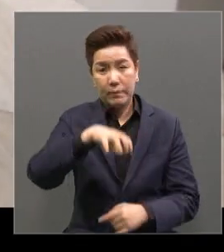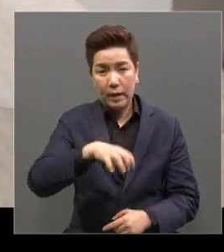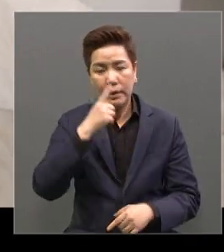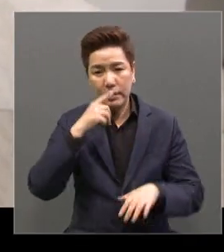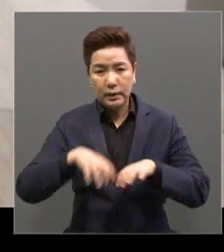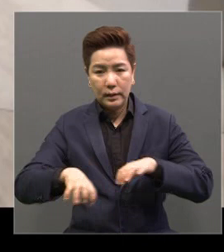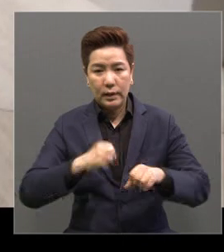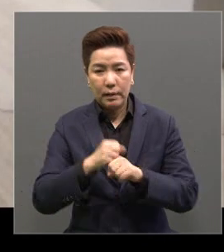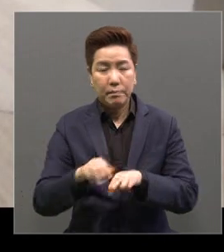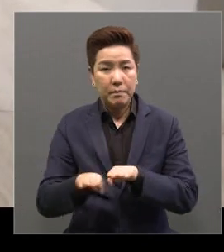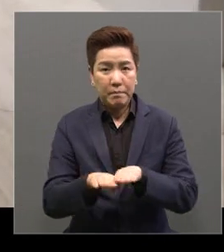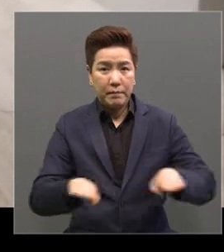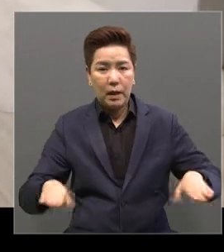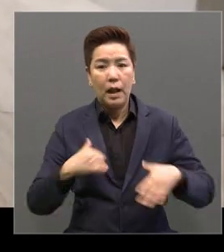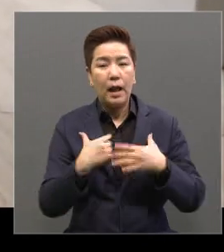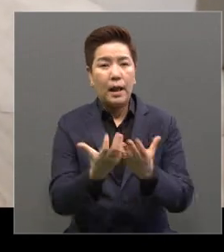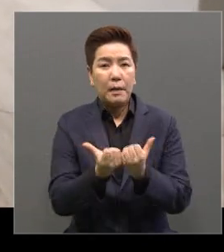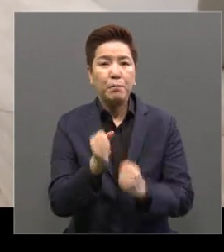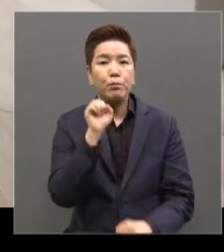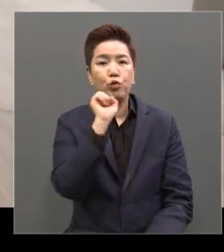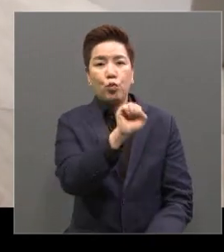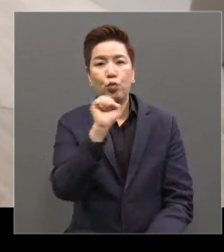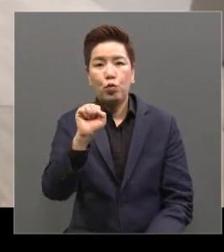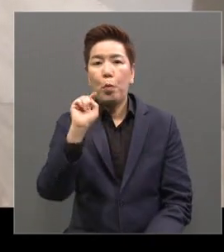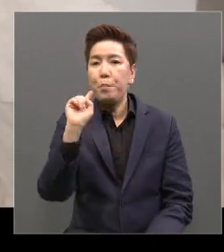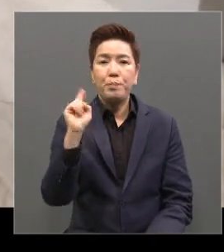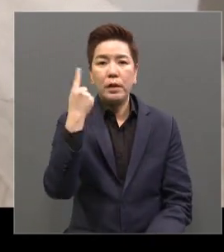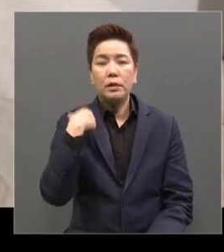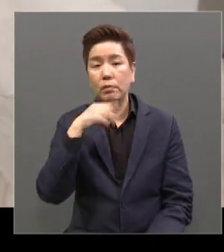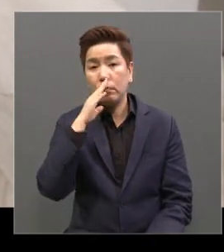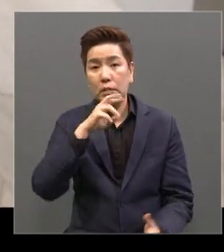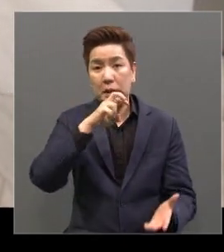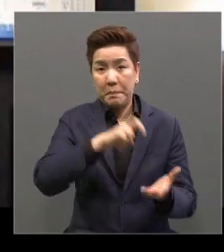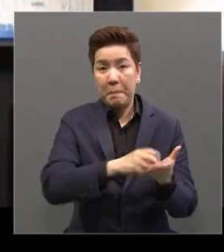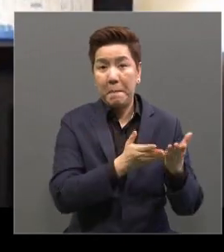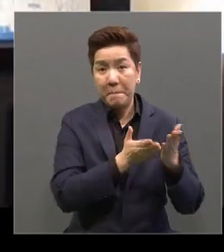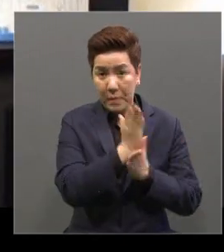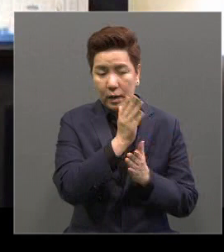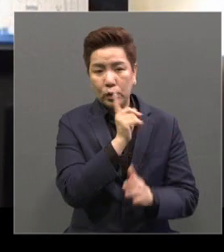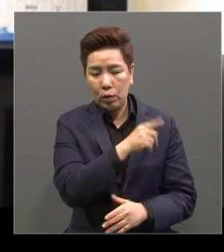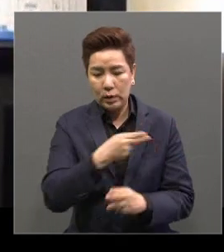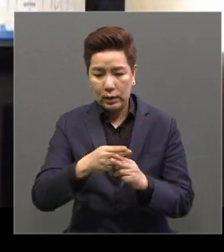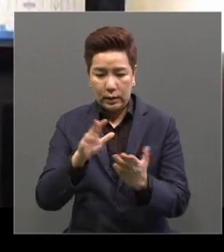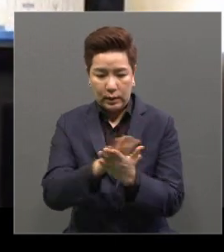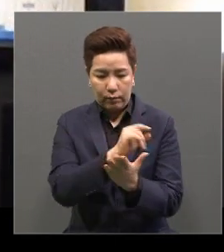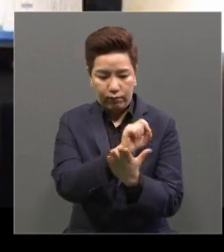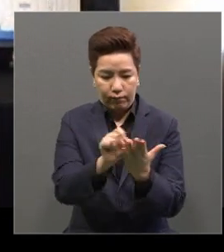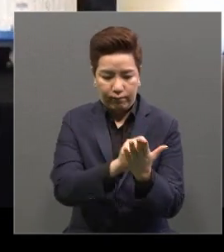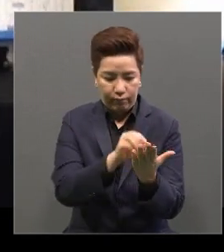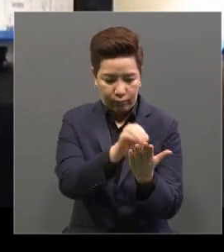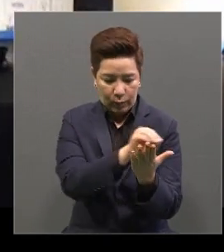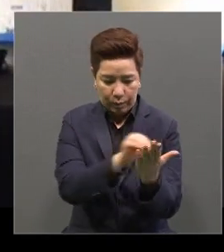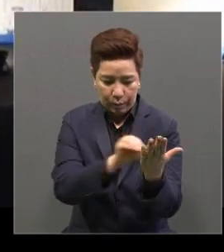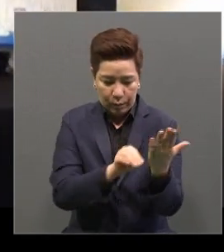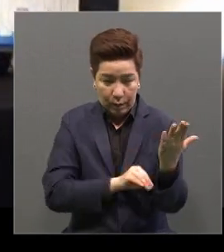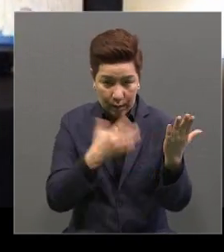นะครับได้จัดโซนพื้นที่รับรายงานตัวสสซึ่งผ่านการรับรองแล้วโดยต้องกรอกเอกสารการรายงาน